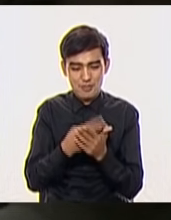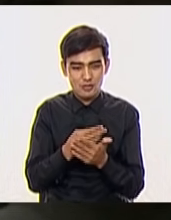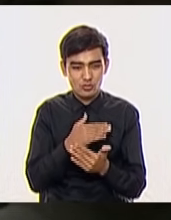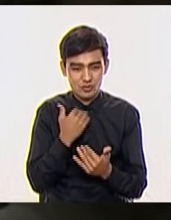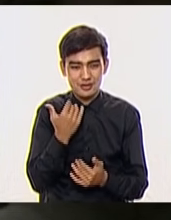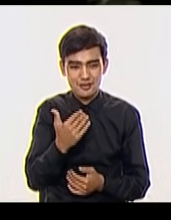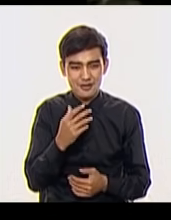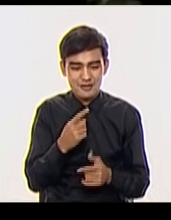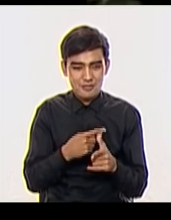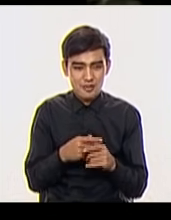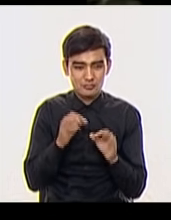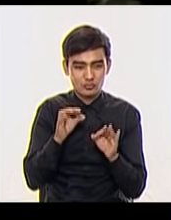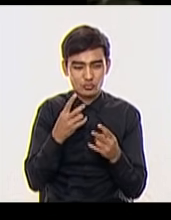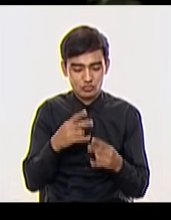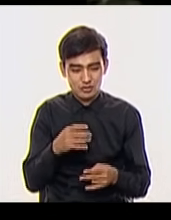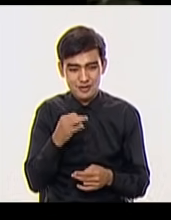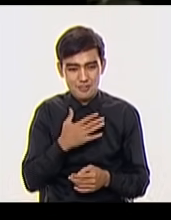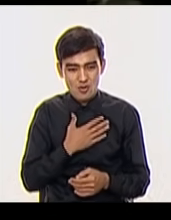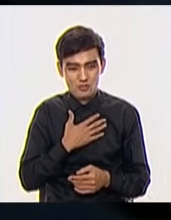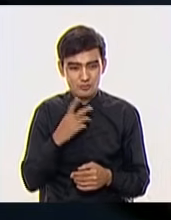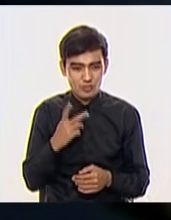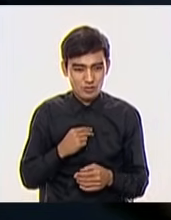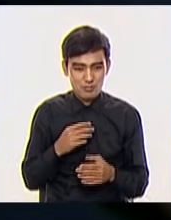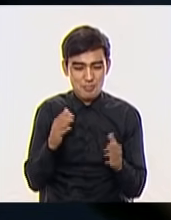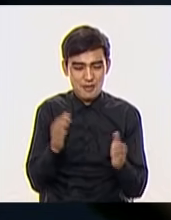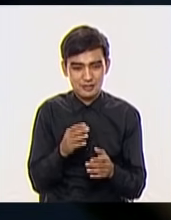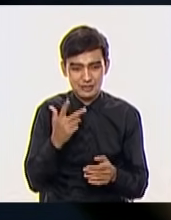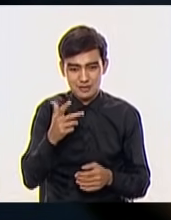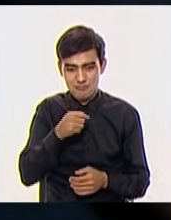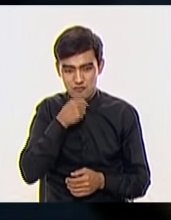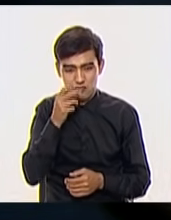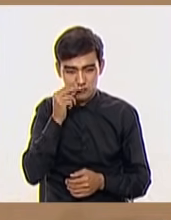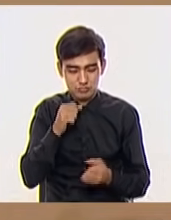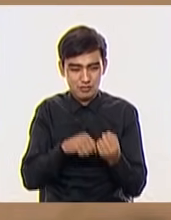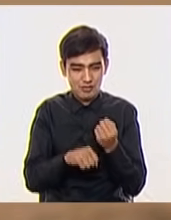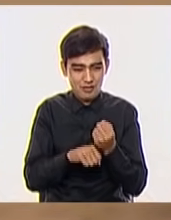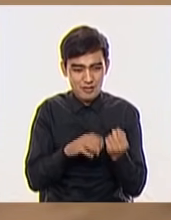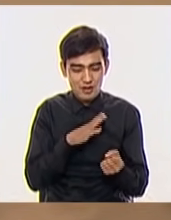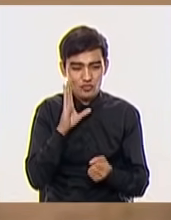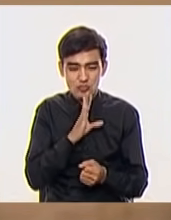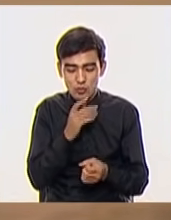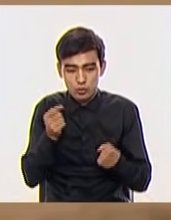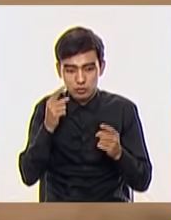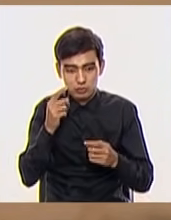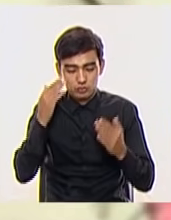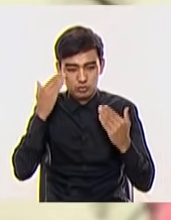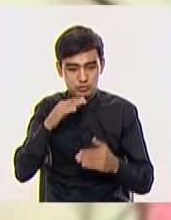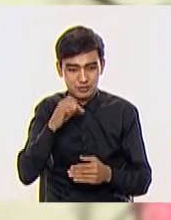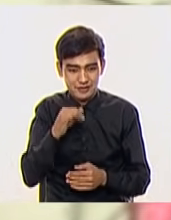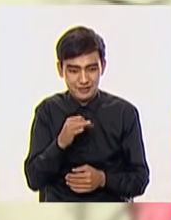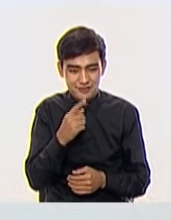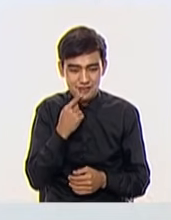и не называть имя. О том, что ее маленькую дочь регулярно насиловали трое взрослых мужчин, женщина узнала случайно. Она